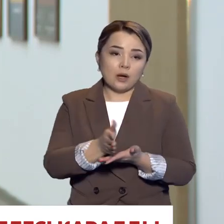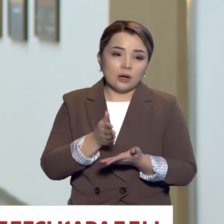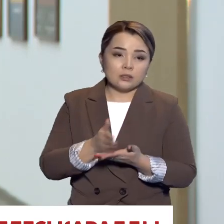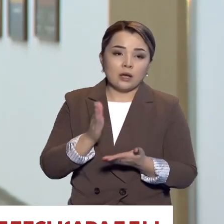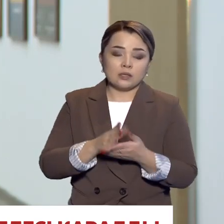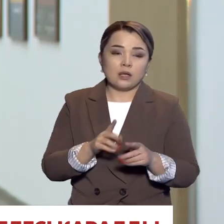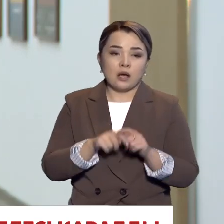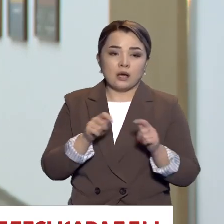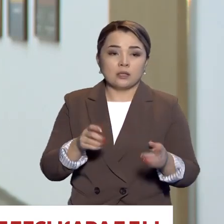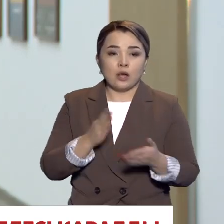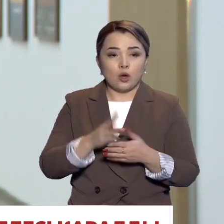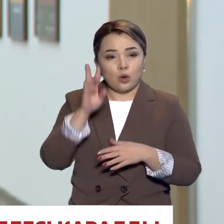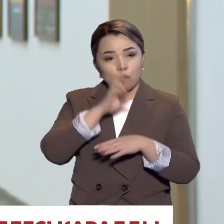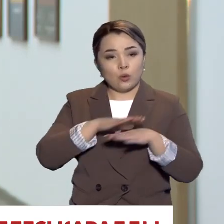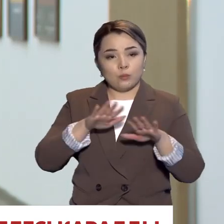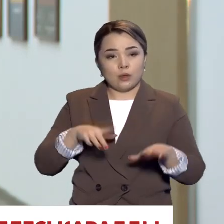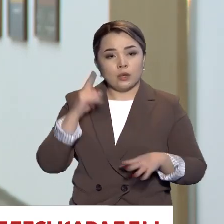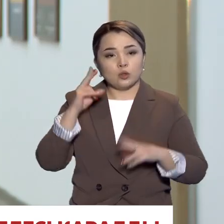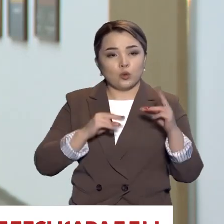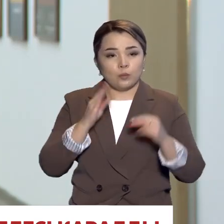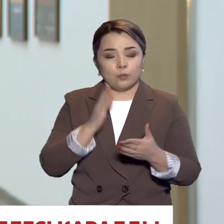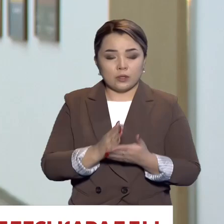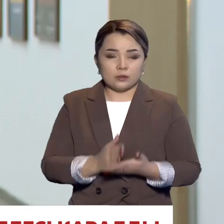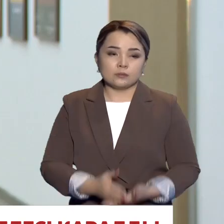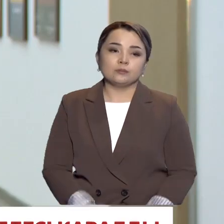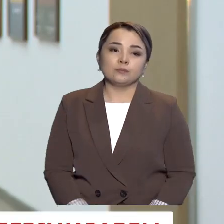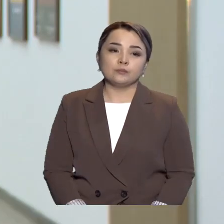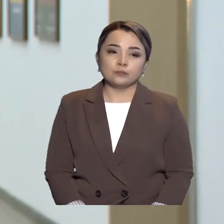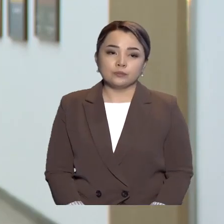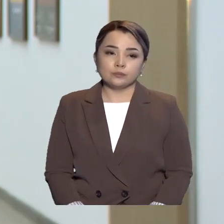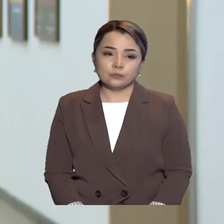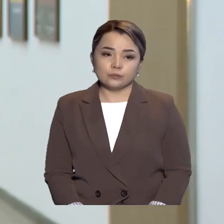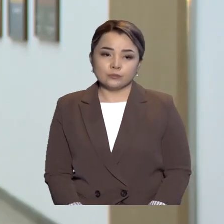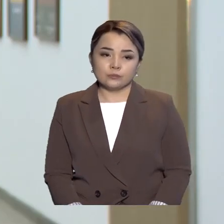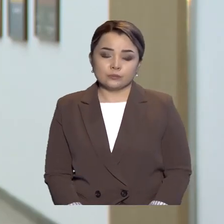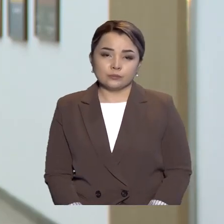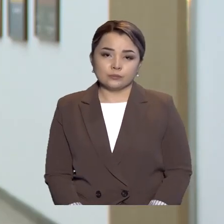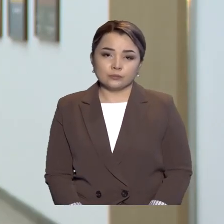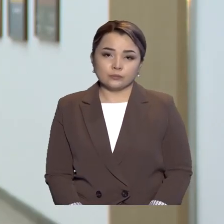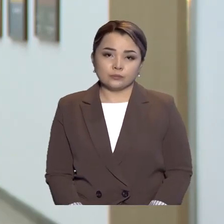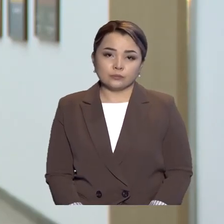ықпал етуі тиіс. Үкімет содан өтті. Ақниет Балтанова, Дархан Әлібек, Қазақстан ұлттық арнасы.